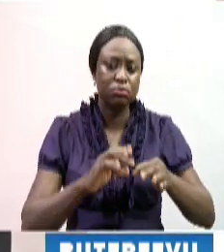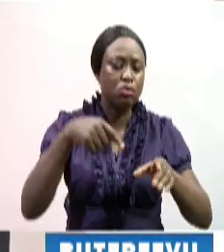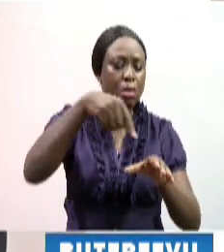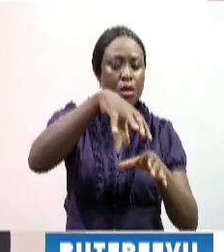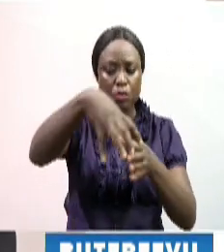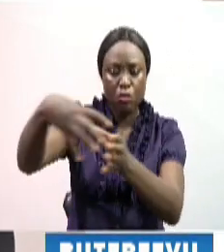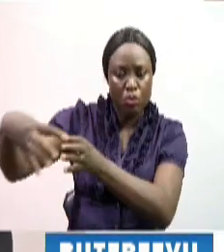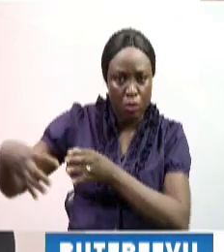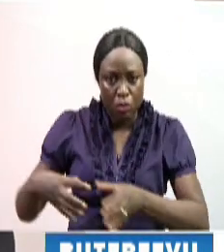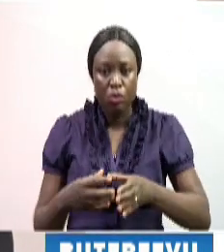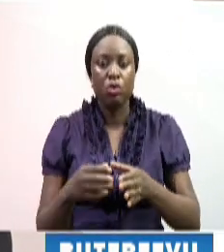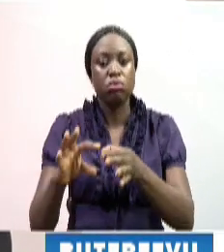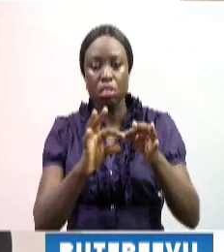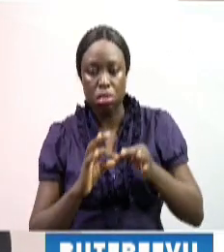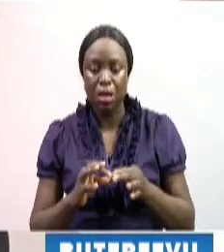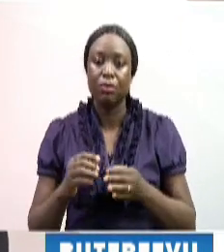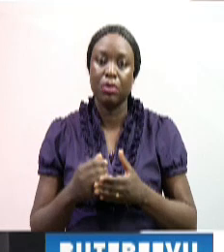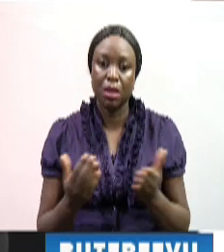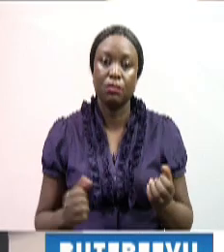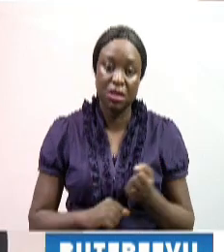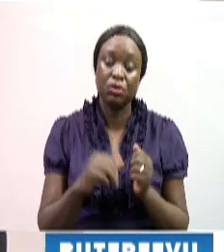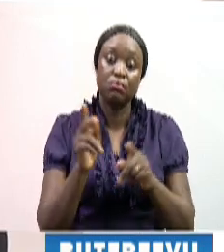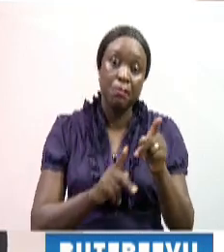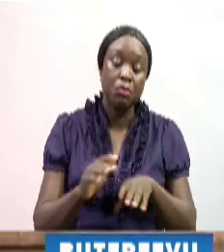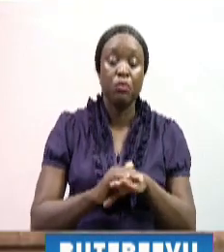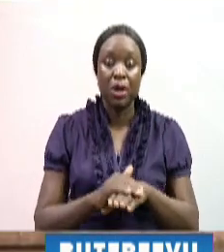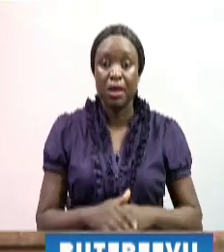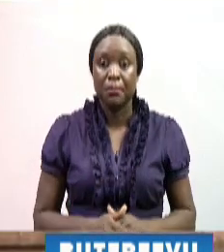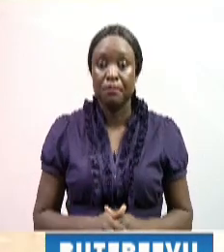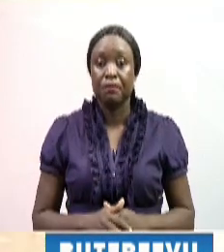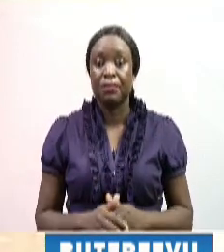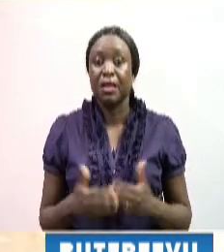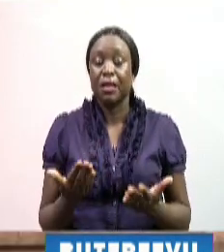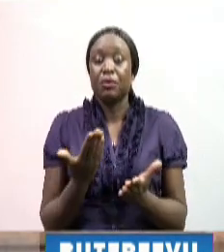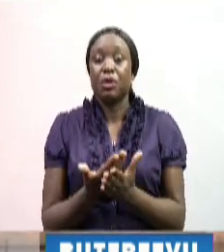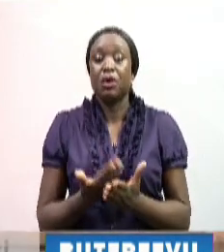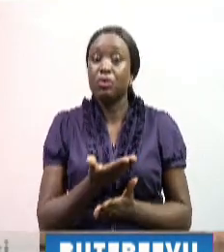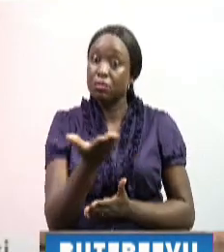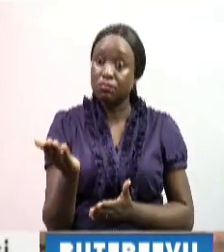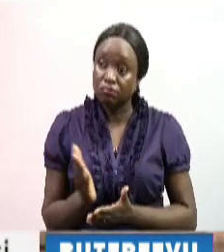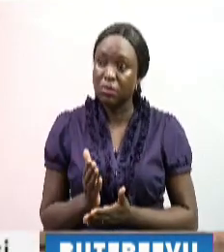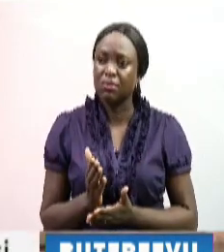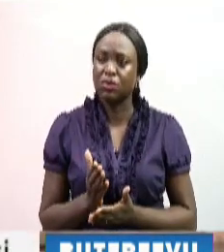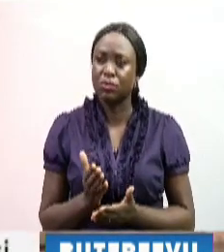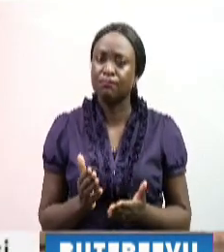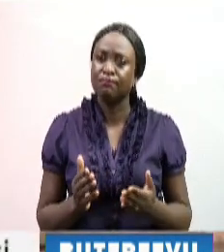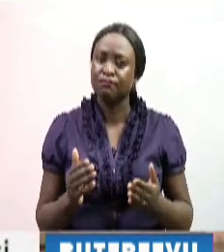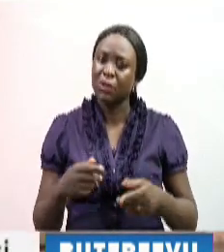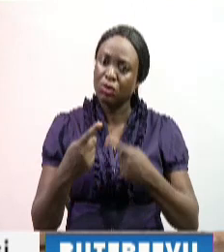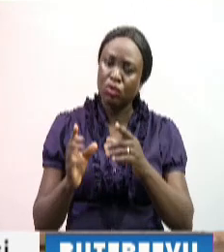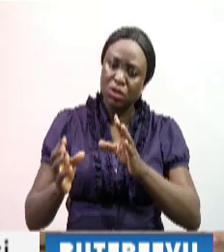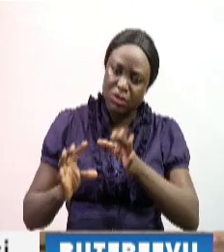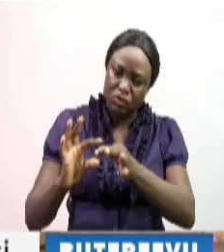okusobola okutwala abantu ba Beene mu maaso n'okubakulaakulanya. Nsaba bannange bano okwongera okunyweza